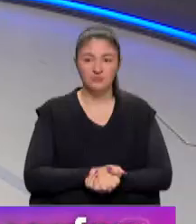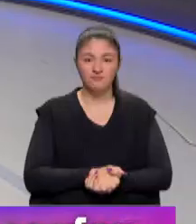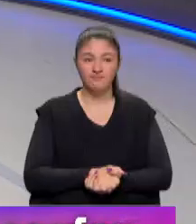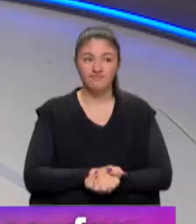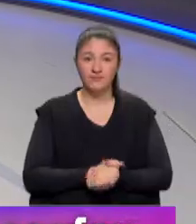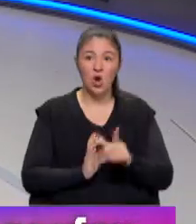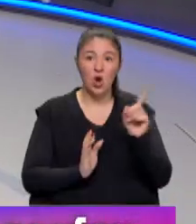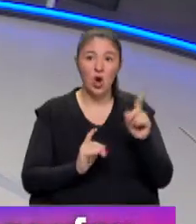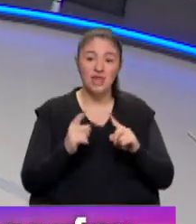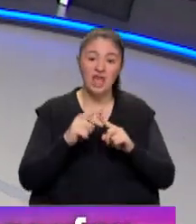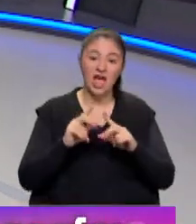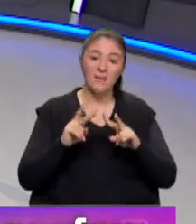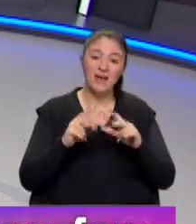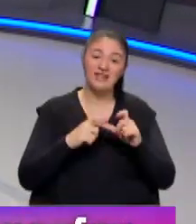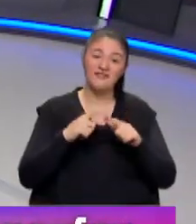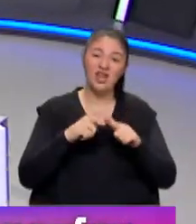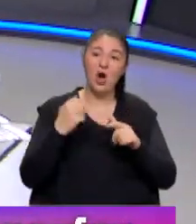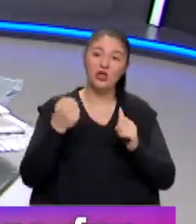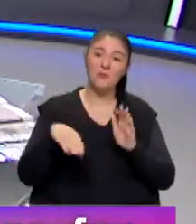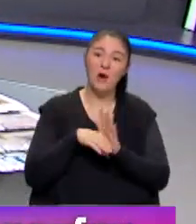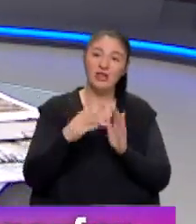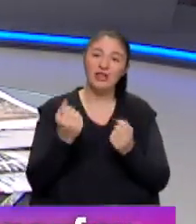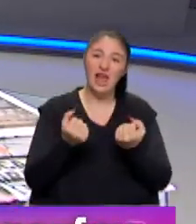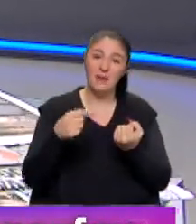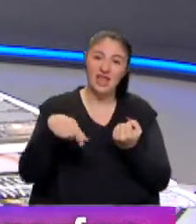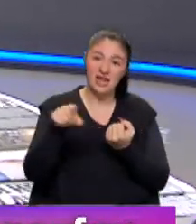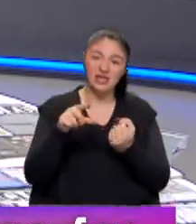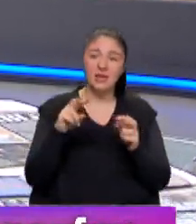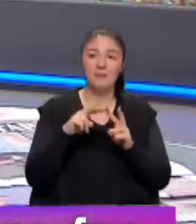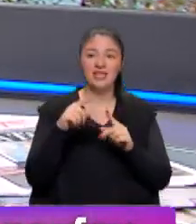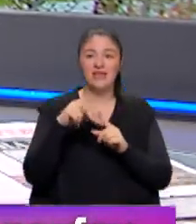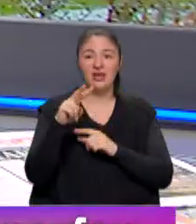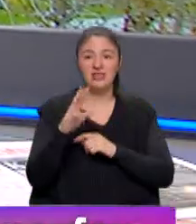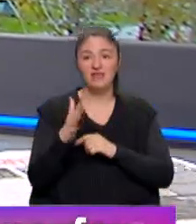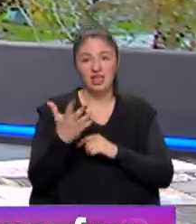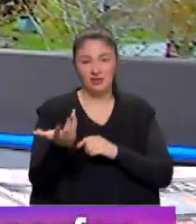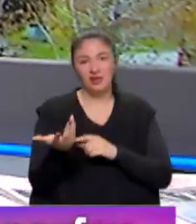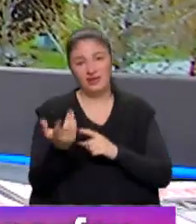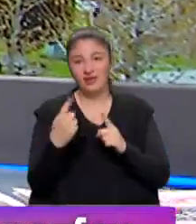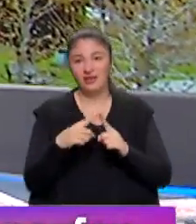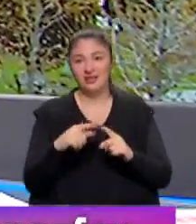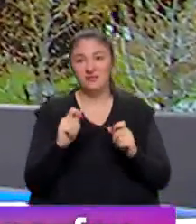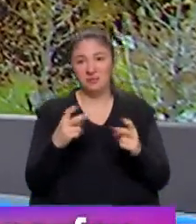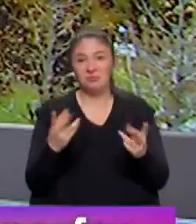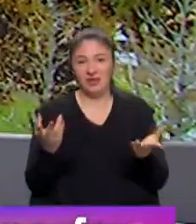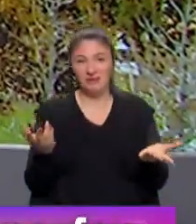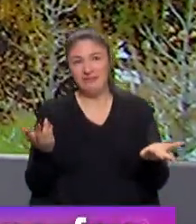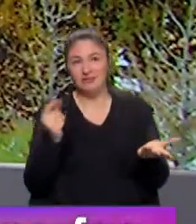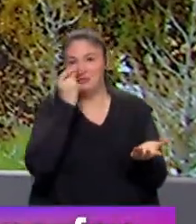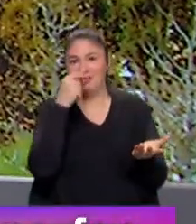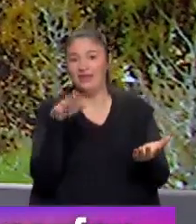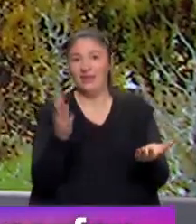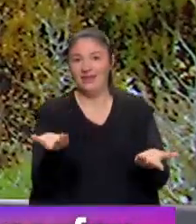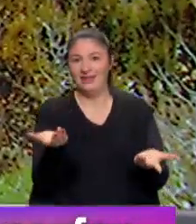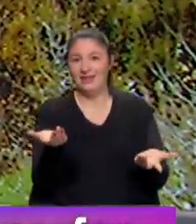O TMSF'nin otoparkına çekilen araçların MTV'sini falan hani hesaplayabilmek kolay